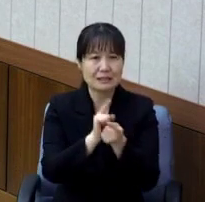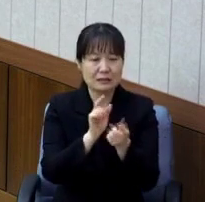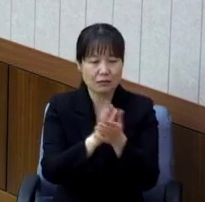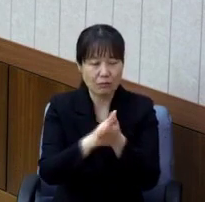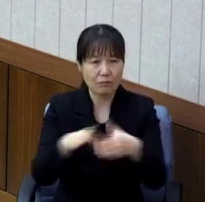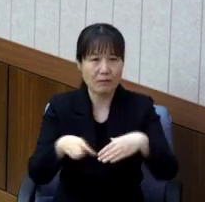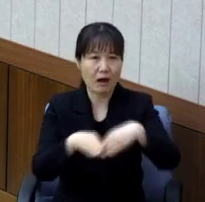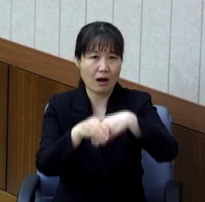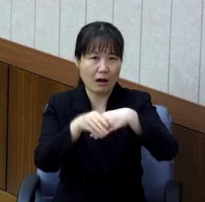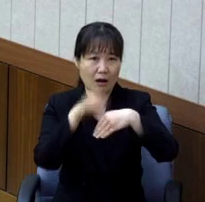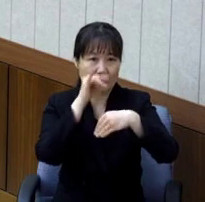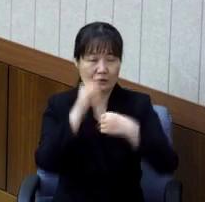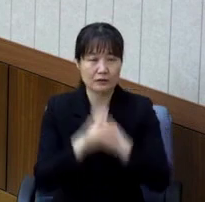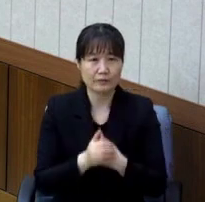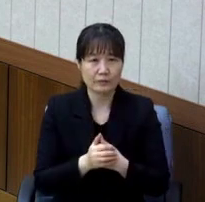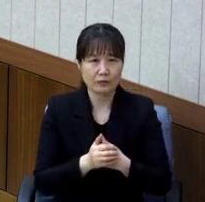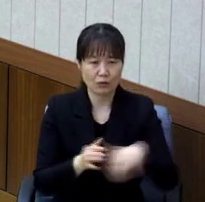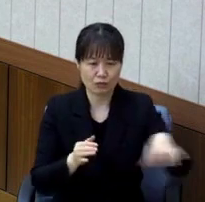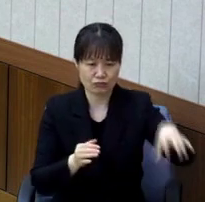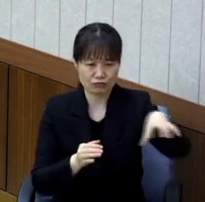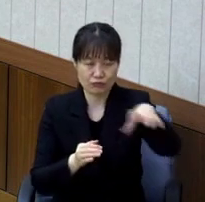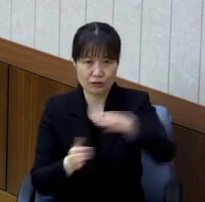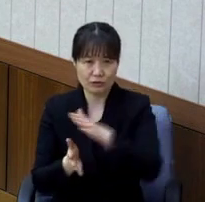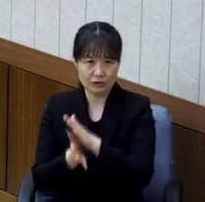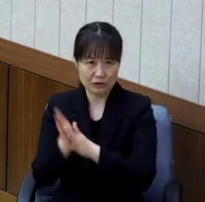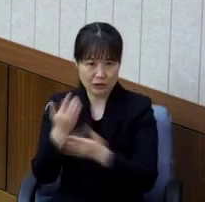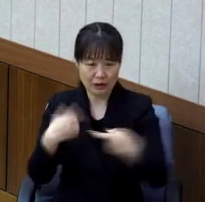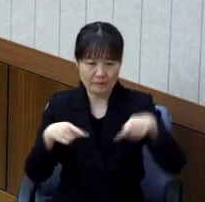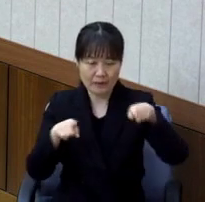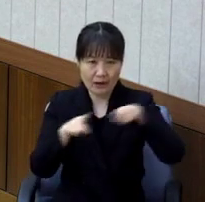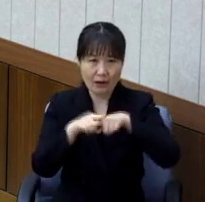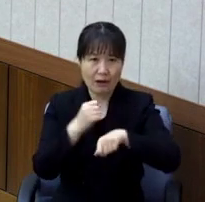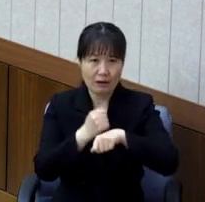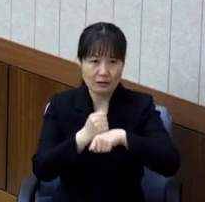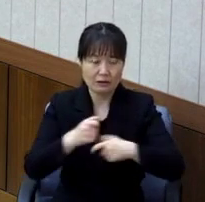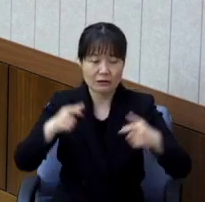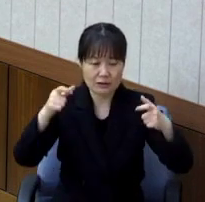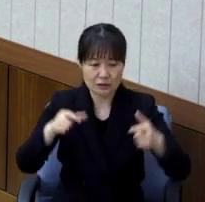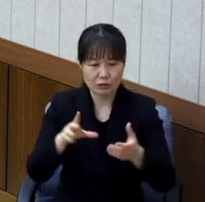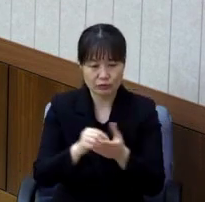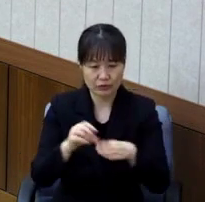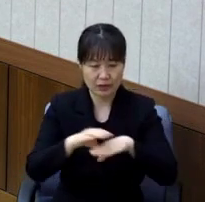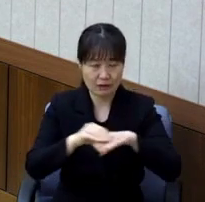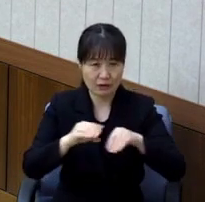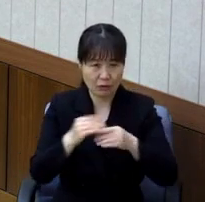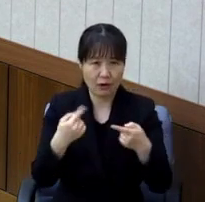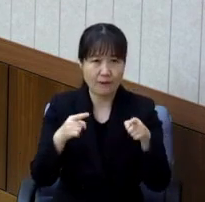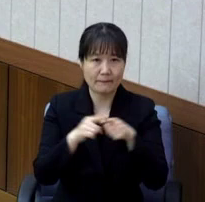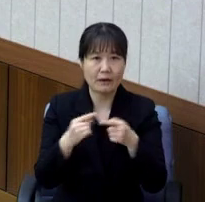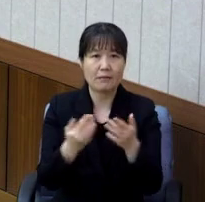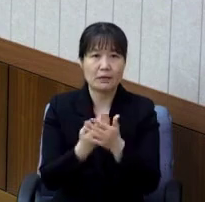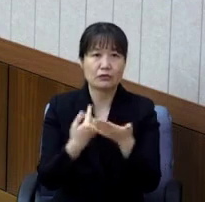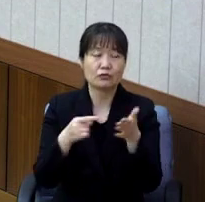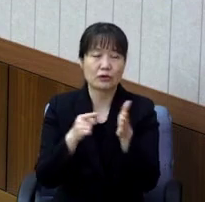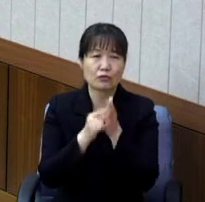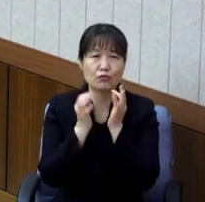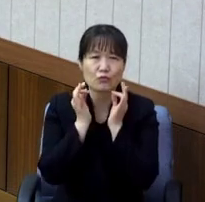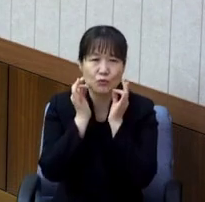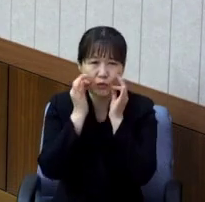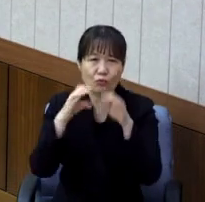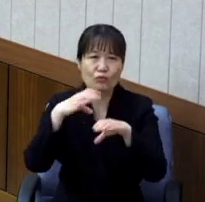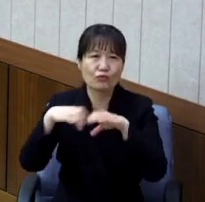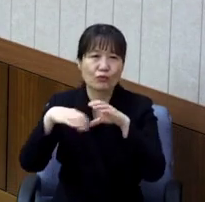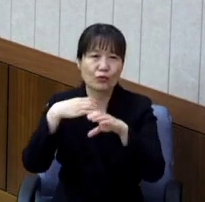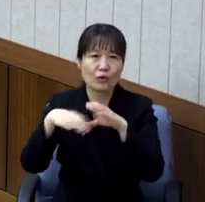체결하였습니다이는 관내 기관들이 적극 행정을 통해 지역사의 문제를 해결하고 함께 성장 발전에 나가기 위해 꾸준하게 소통해 온